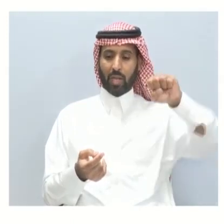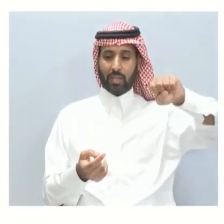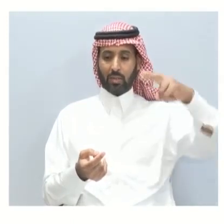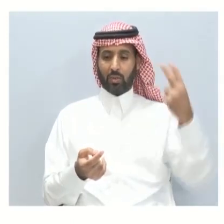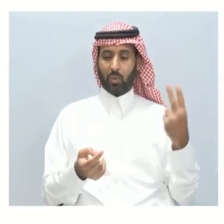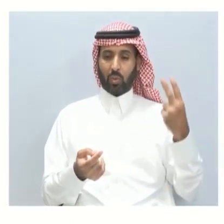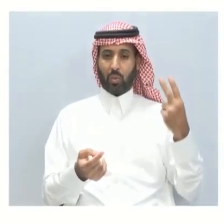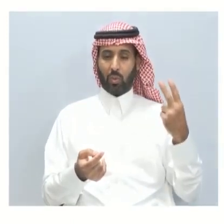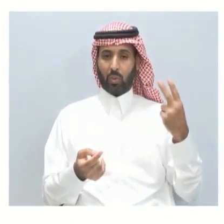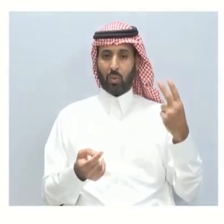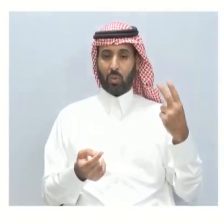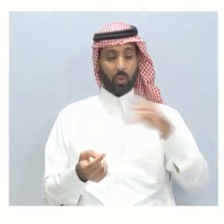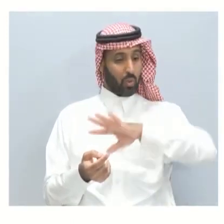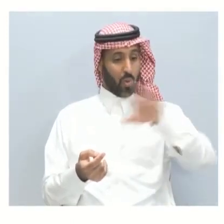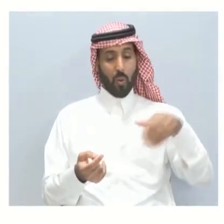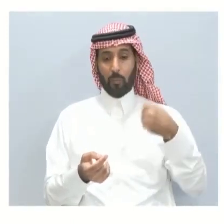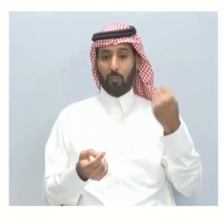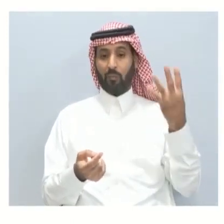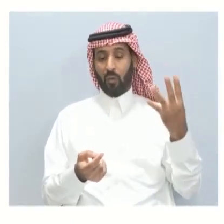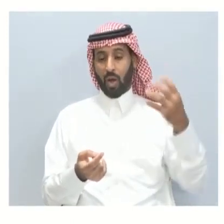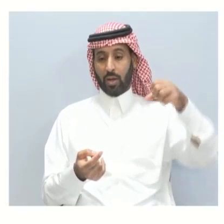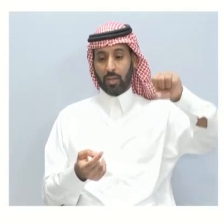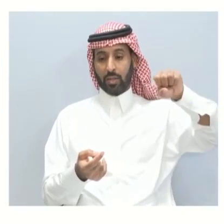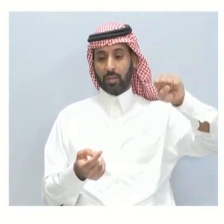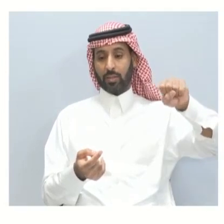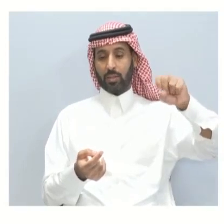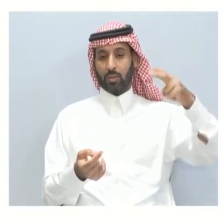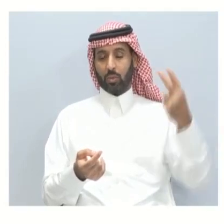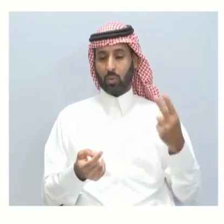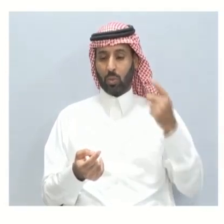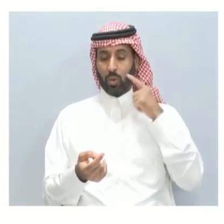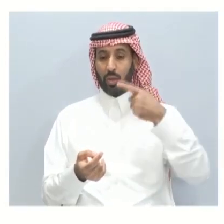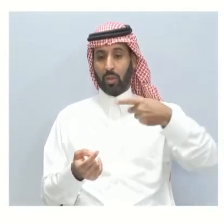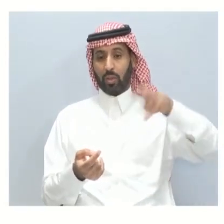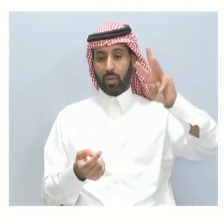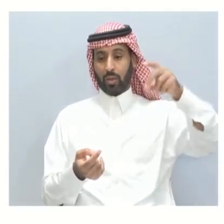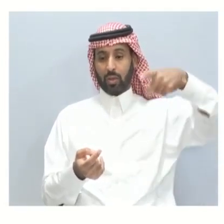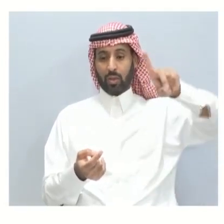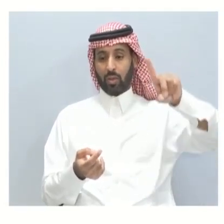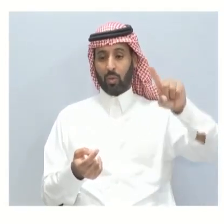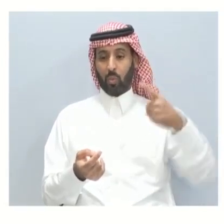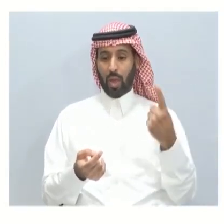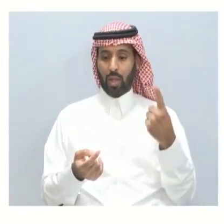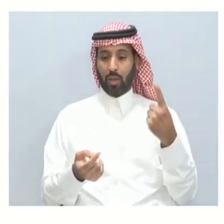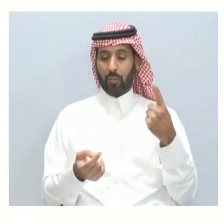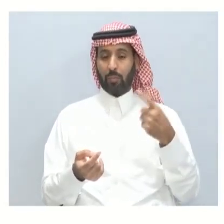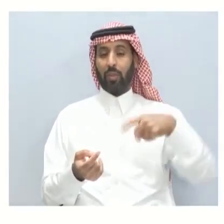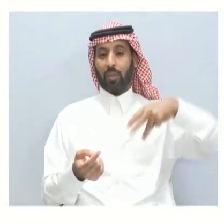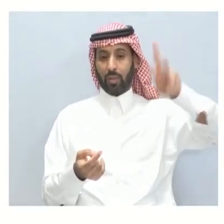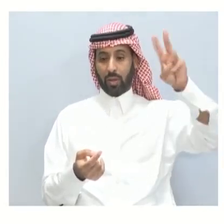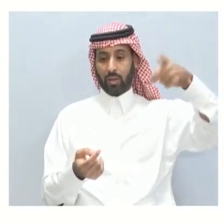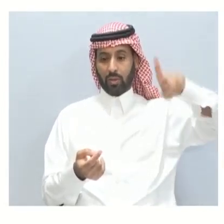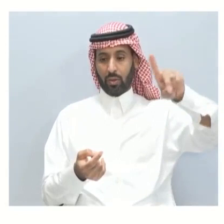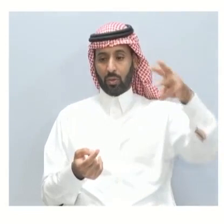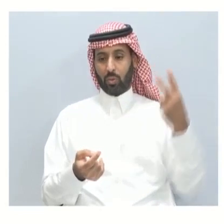كلهم فور اس تو لكن الدين 3 دي 1 3 دي تو